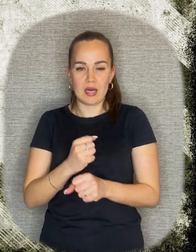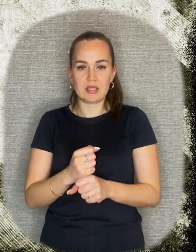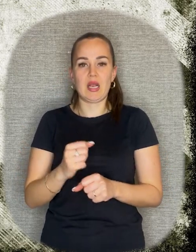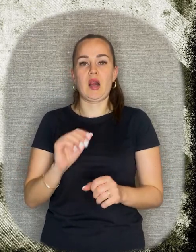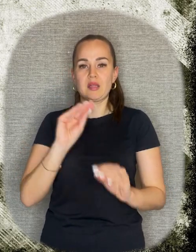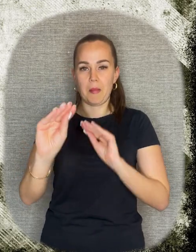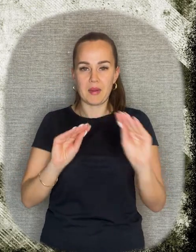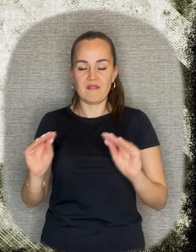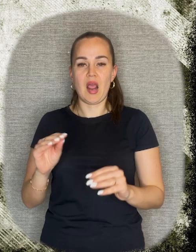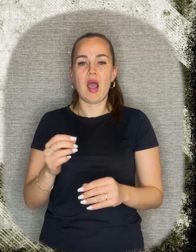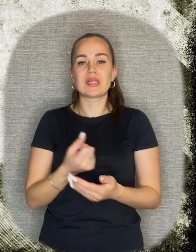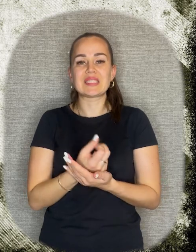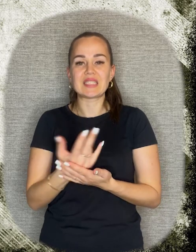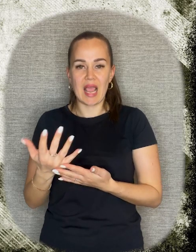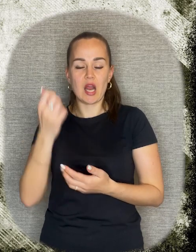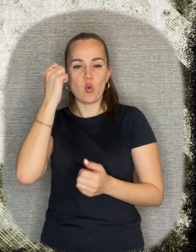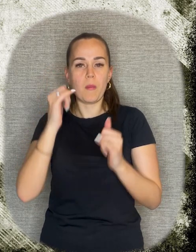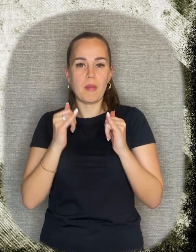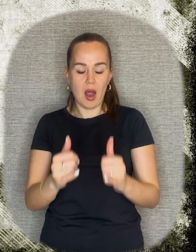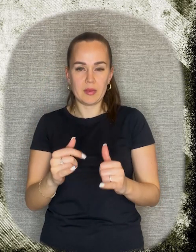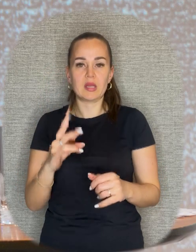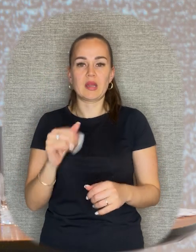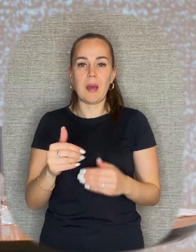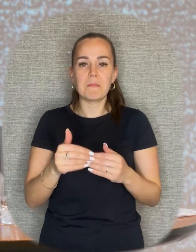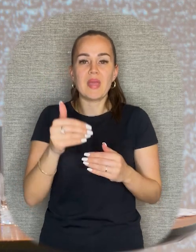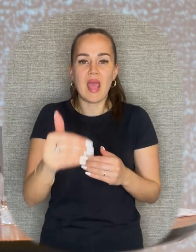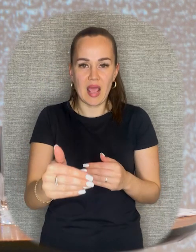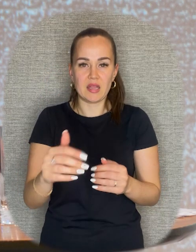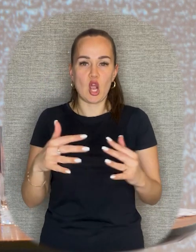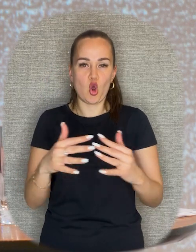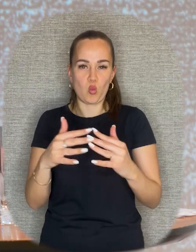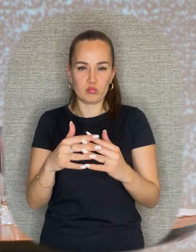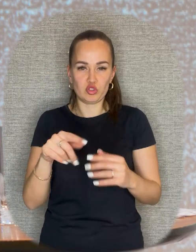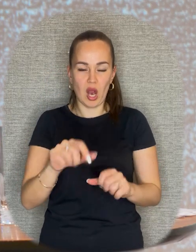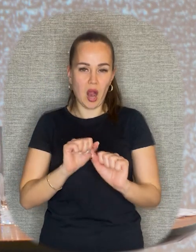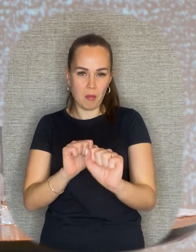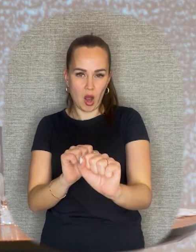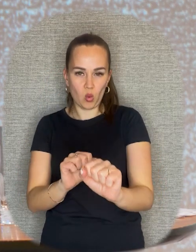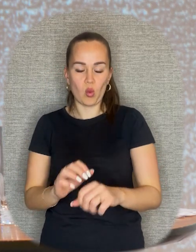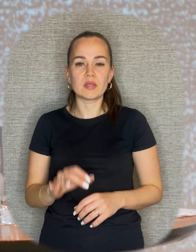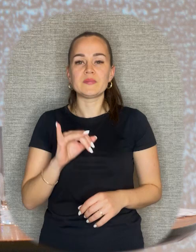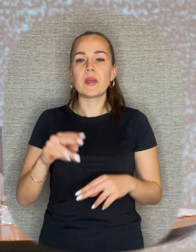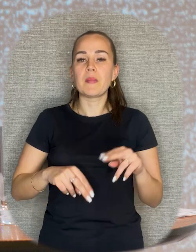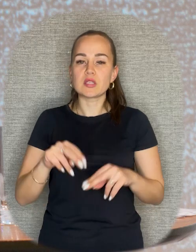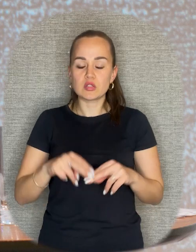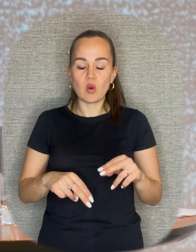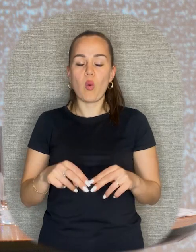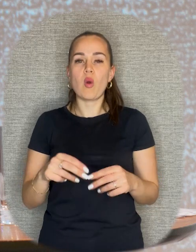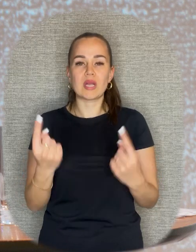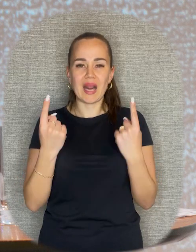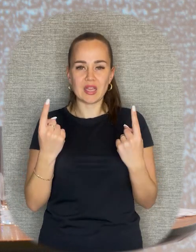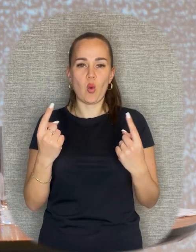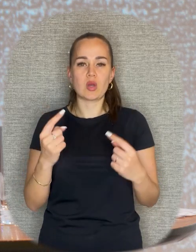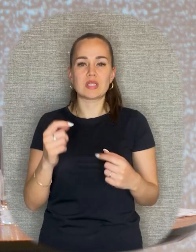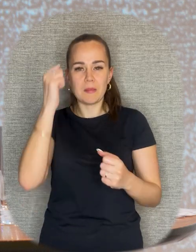блокаду продолжилось уже и после победы предполагалось возвести серию памятников на передних